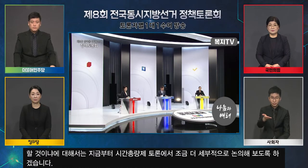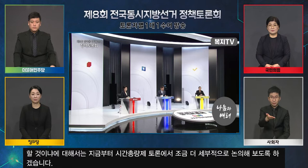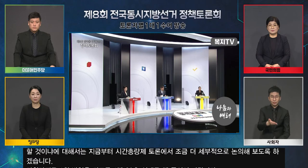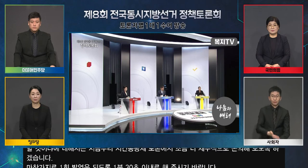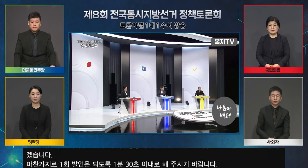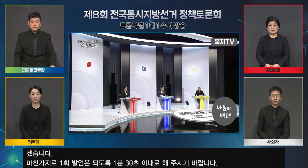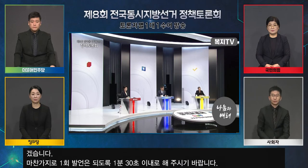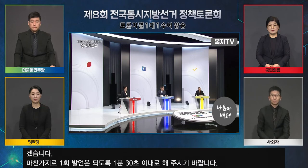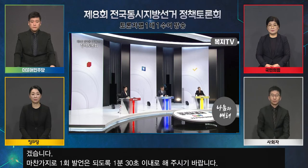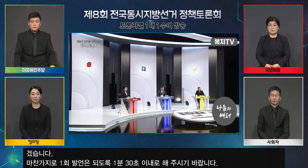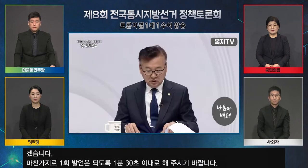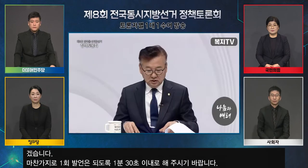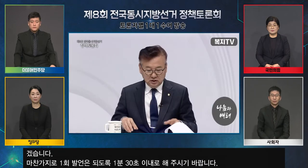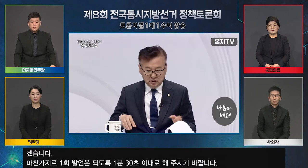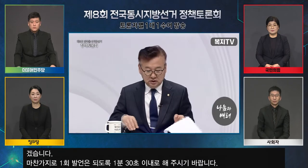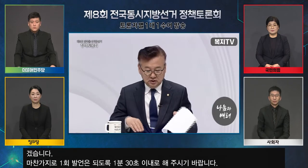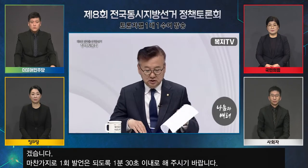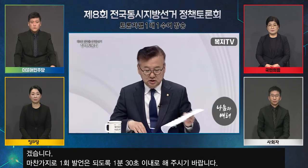시작하겠습니다.